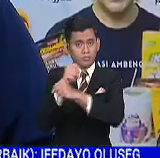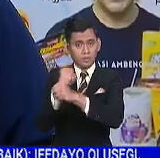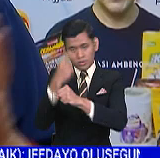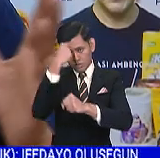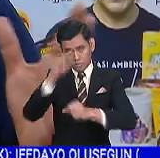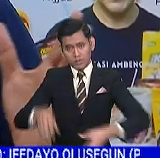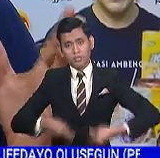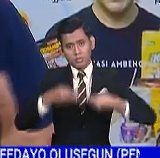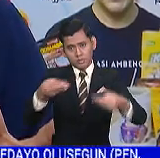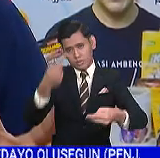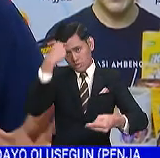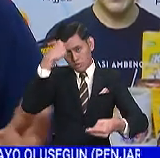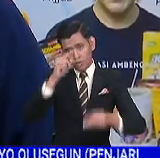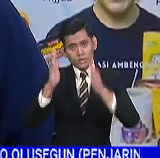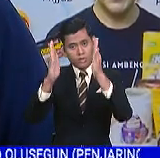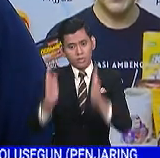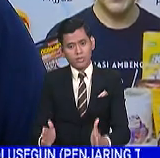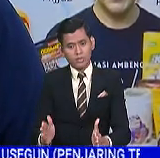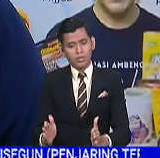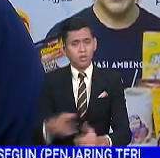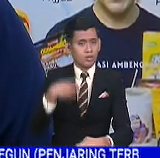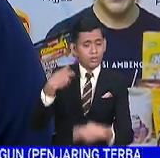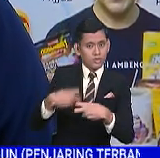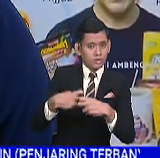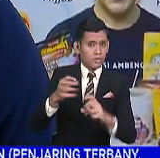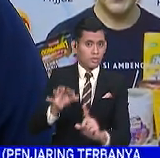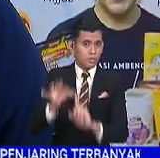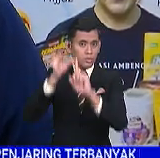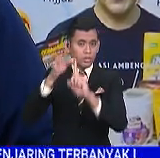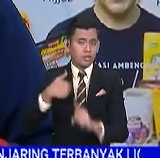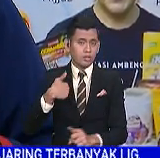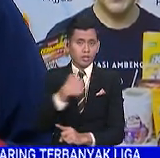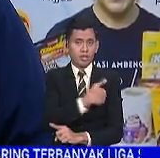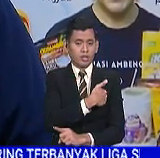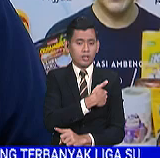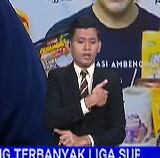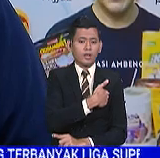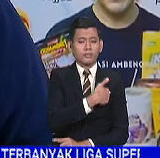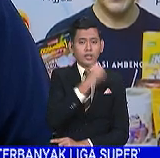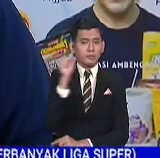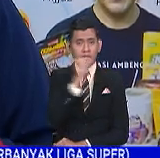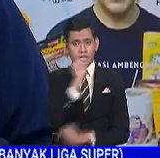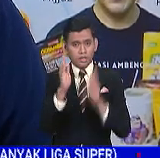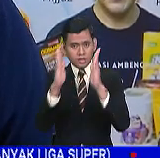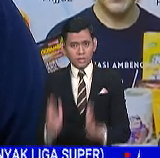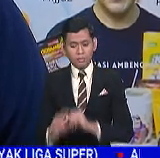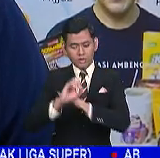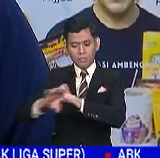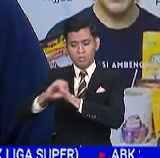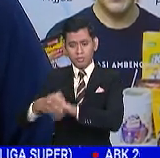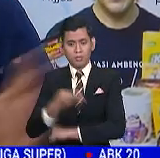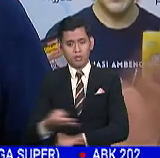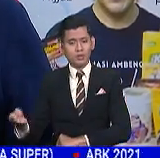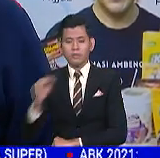kepada orang ramai yang susah. Khususnya ialah kita duk artis ni, dia bila dia promote produk dia tak